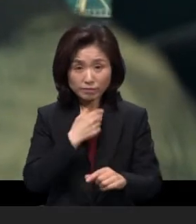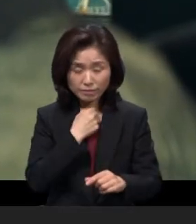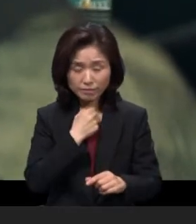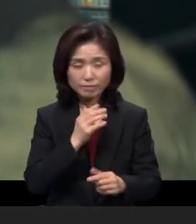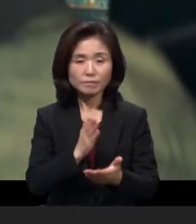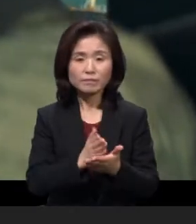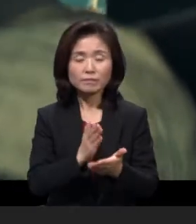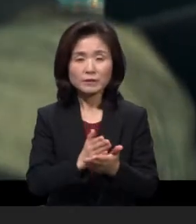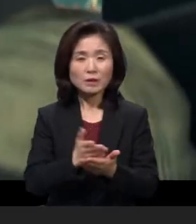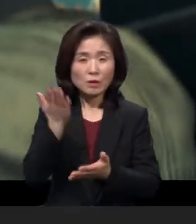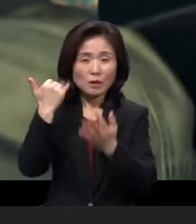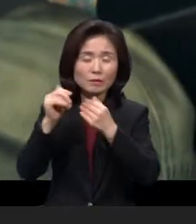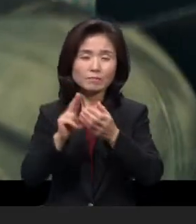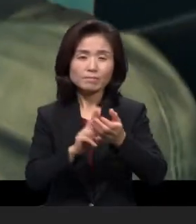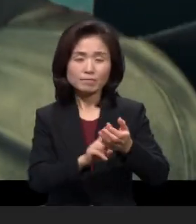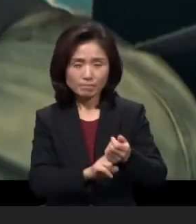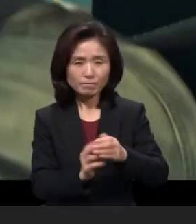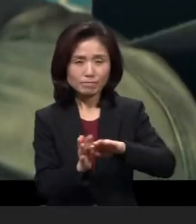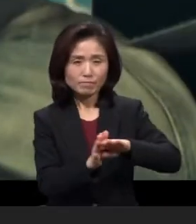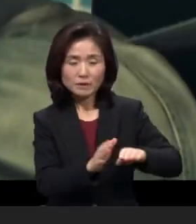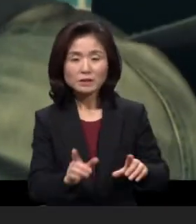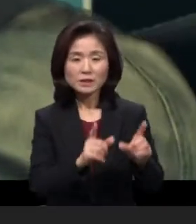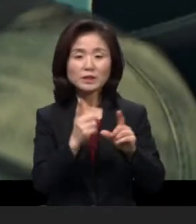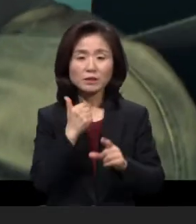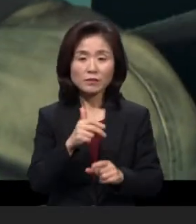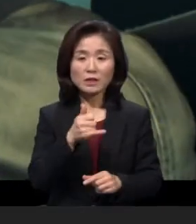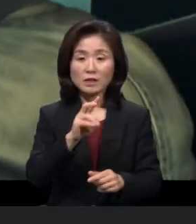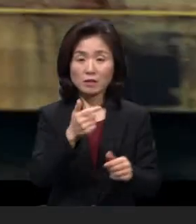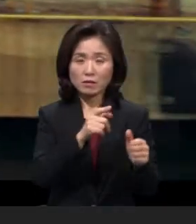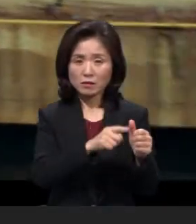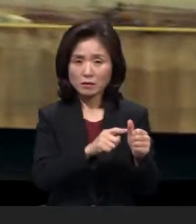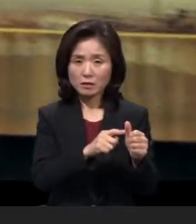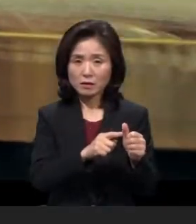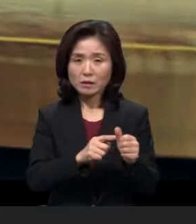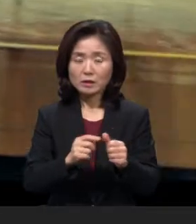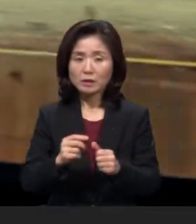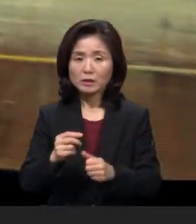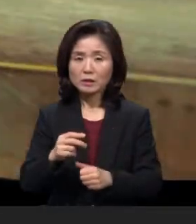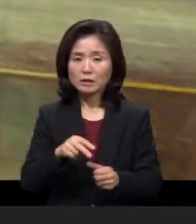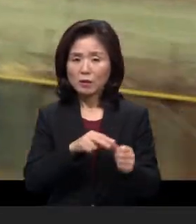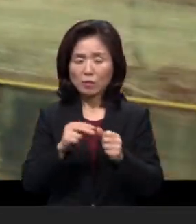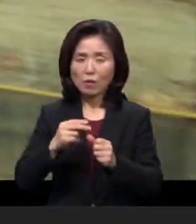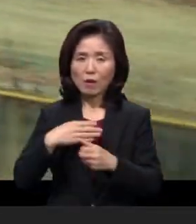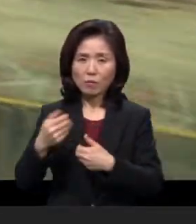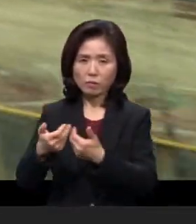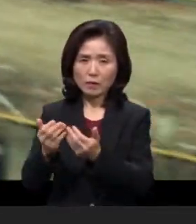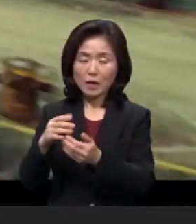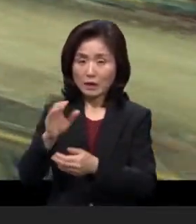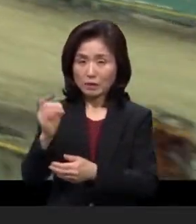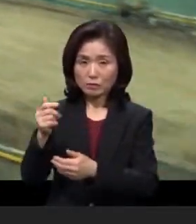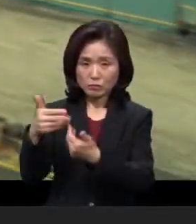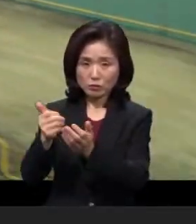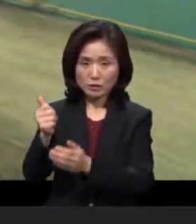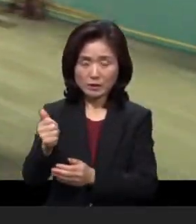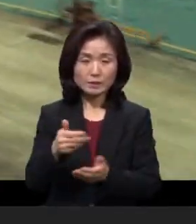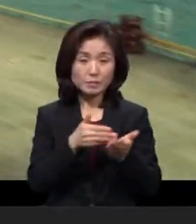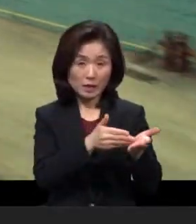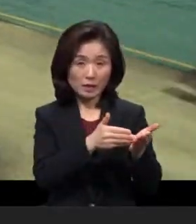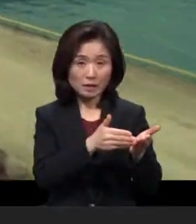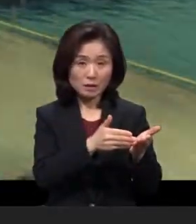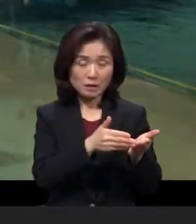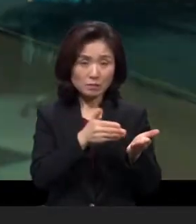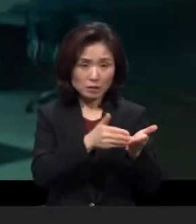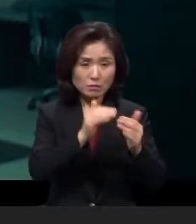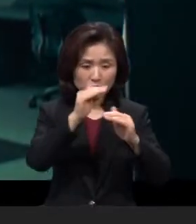채 살아가던 전직 요원 기현은 정보국의 안부장에게 한 가지 제안을 받습니다. 제안에 따라 그가 찾아간